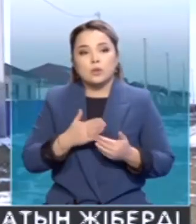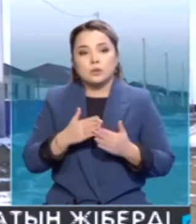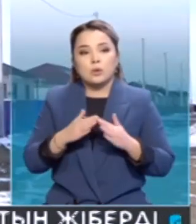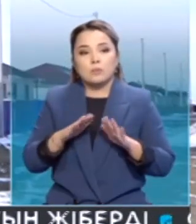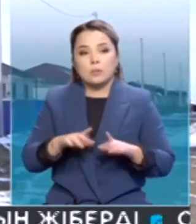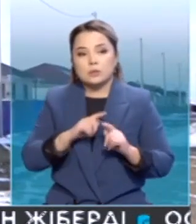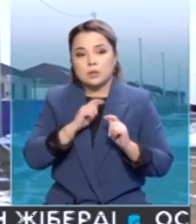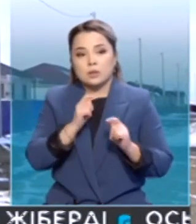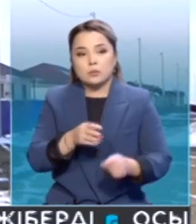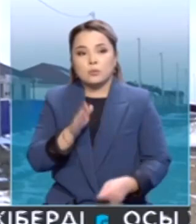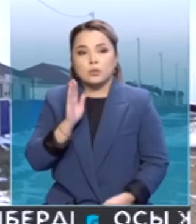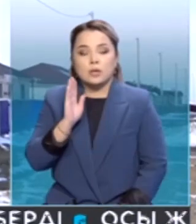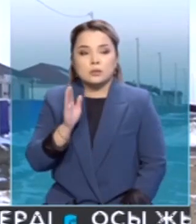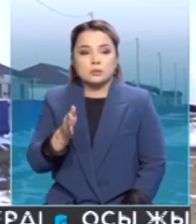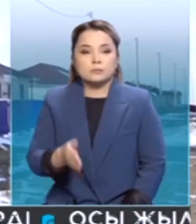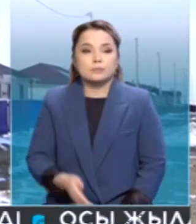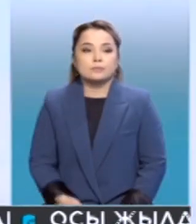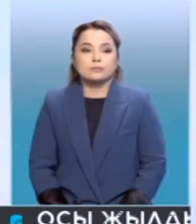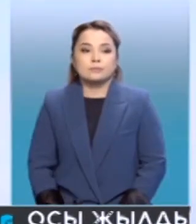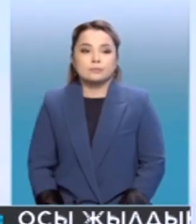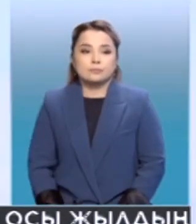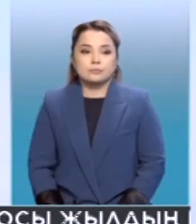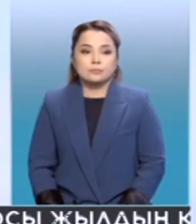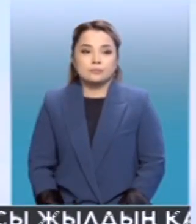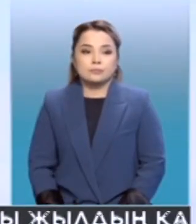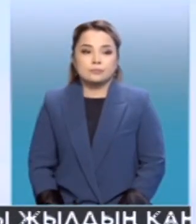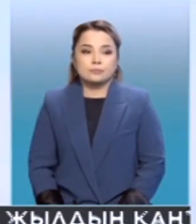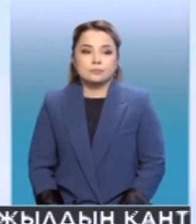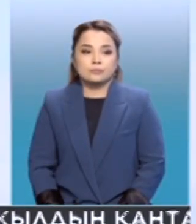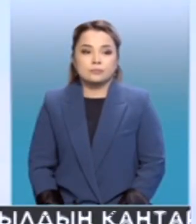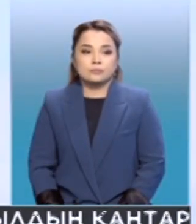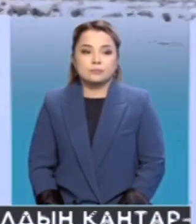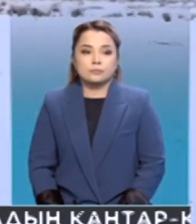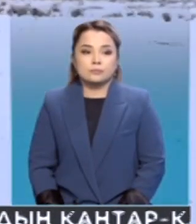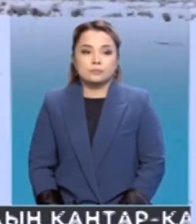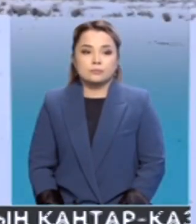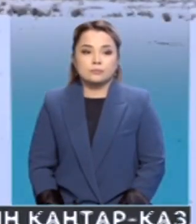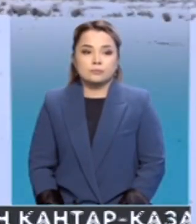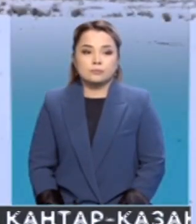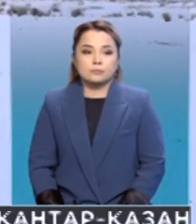баспана табысталмақ. Ержан Жақып, Серік Нұртаза, Қазақстан ұлттық арнасы,